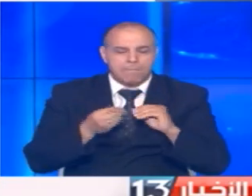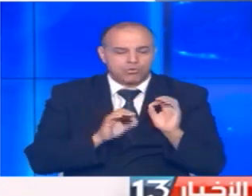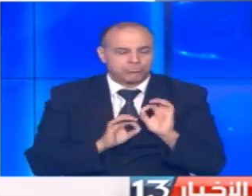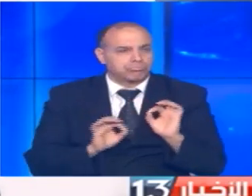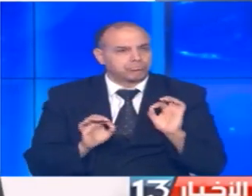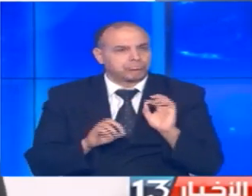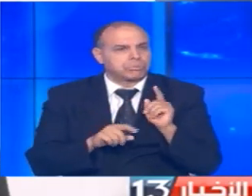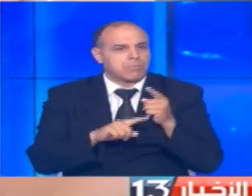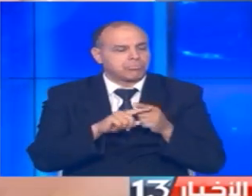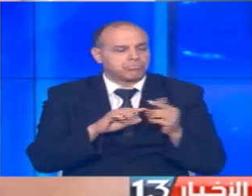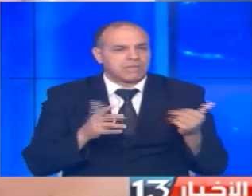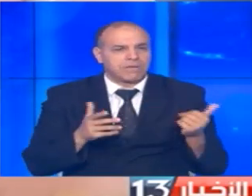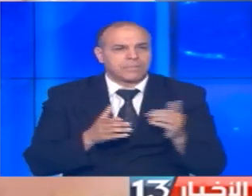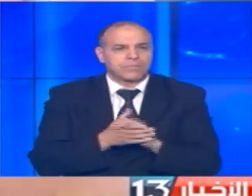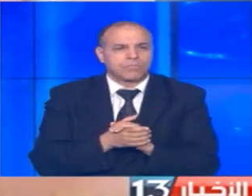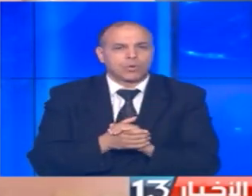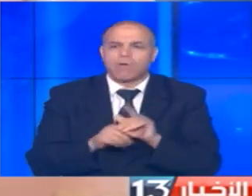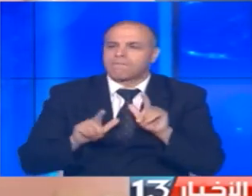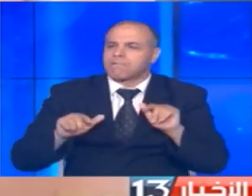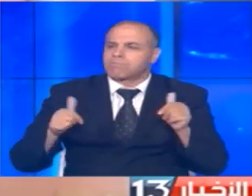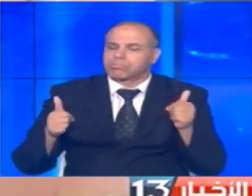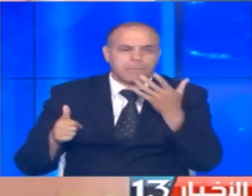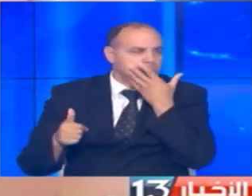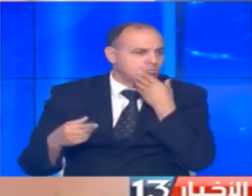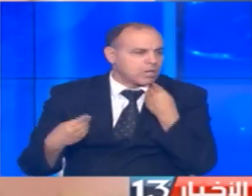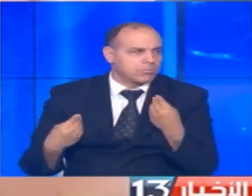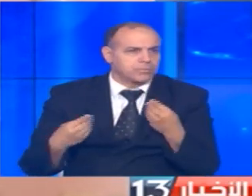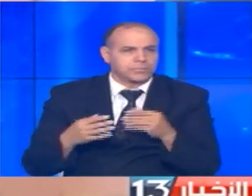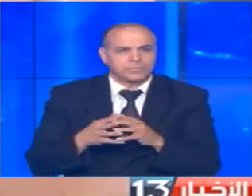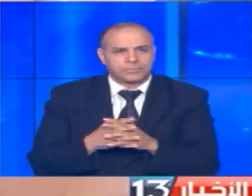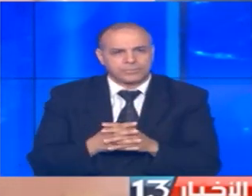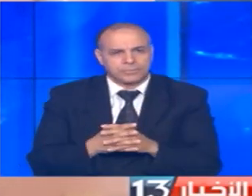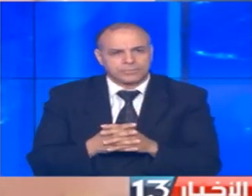ولا هكا الحقيقة. كل شيء موجود، البيت مزيانة مدهونة.